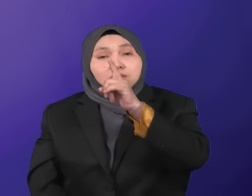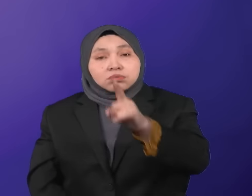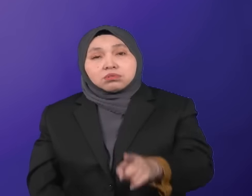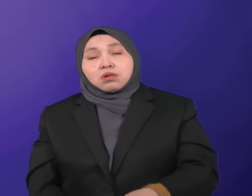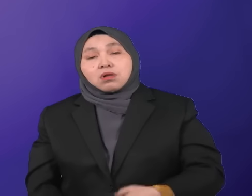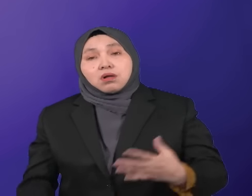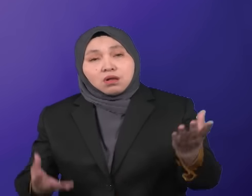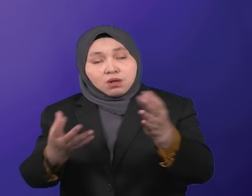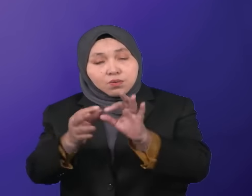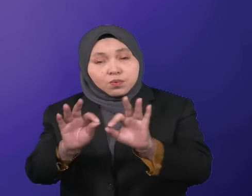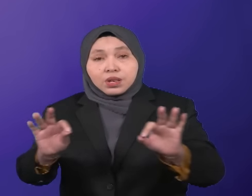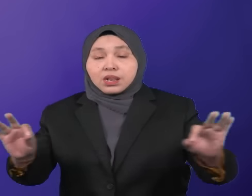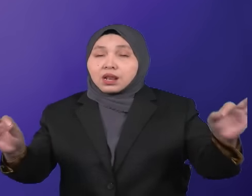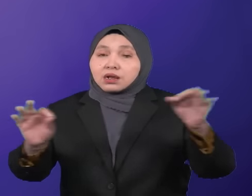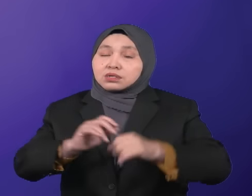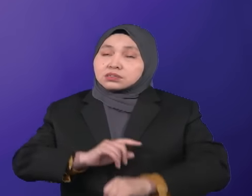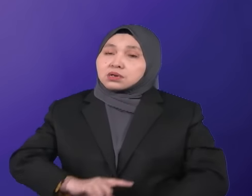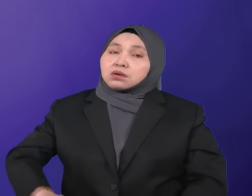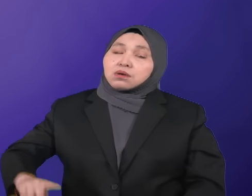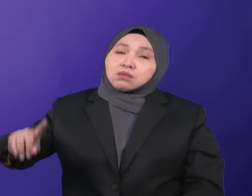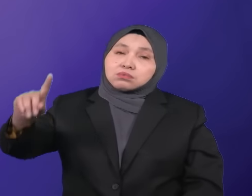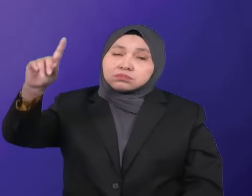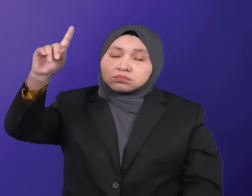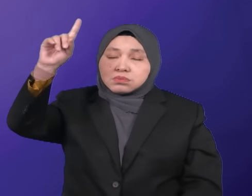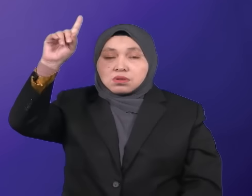صَدَقَ اللَّهُ